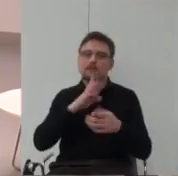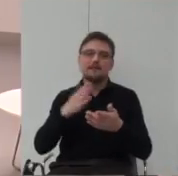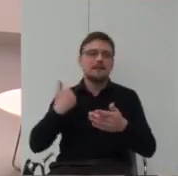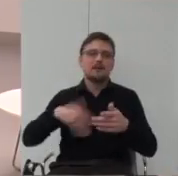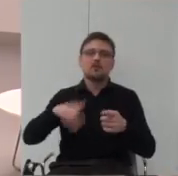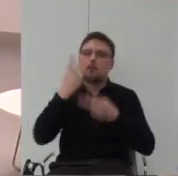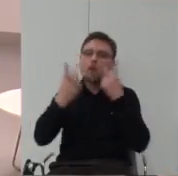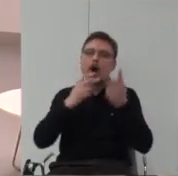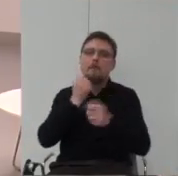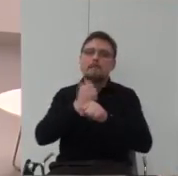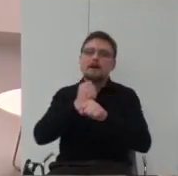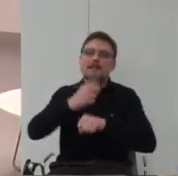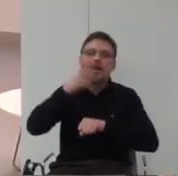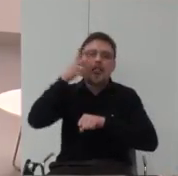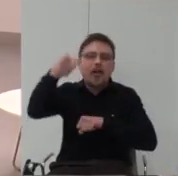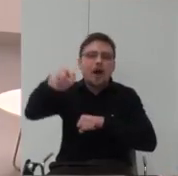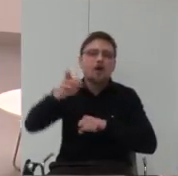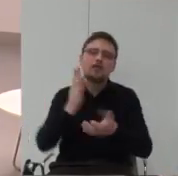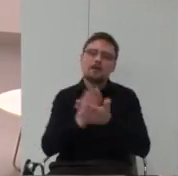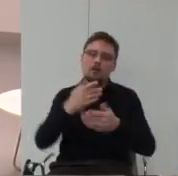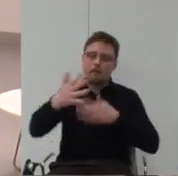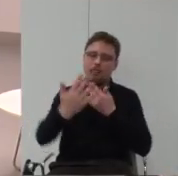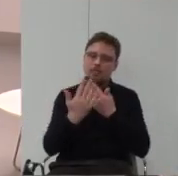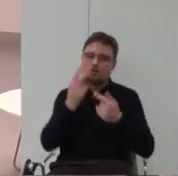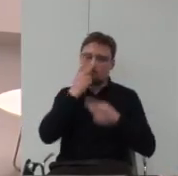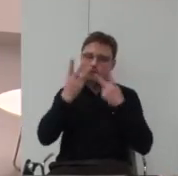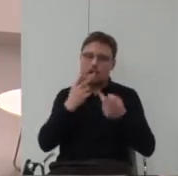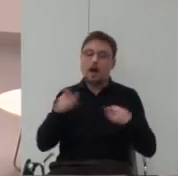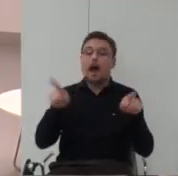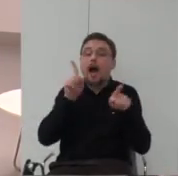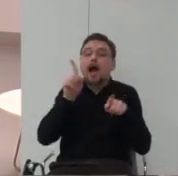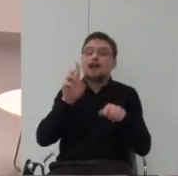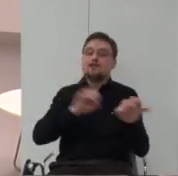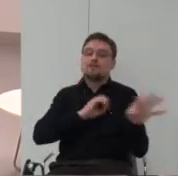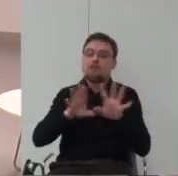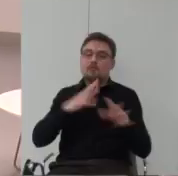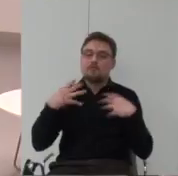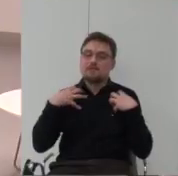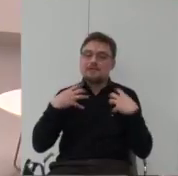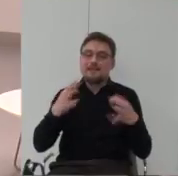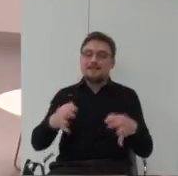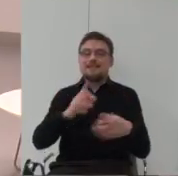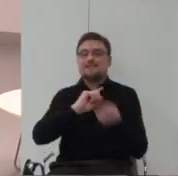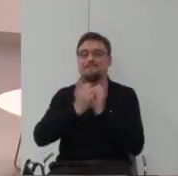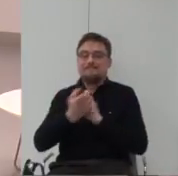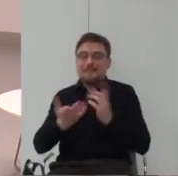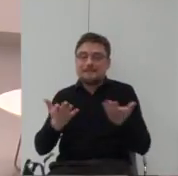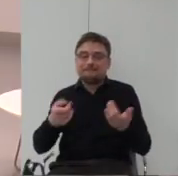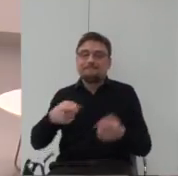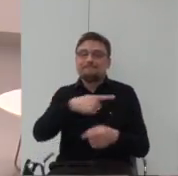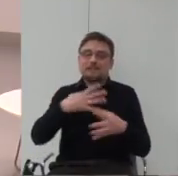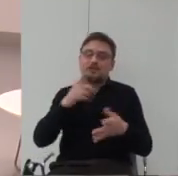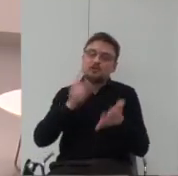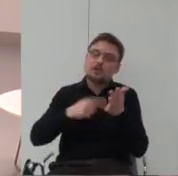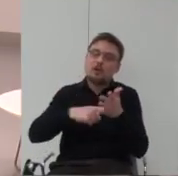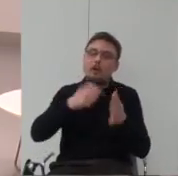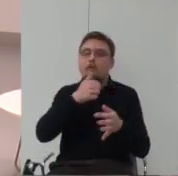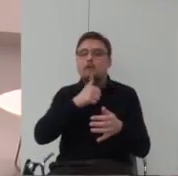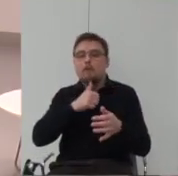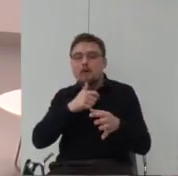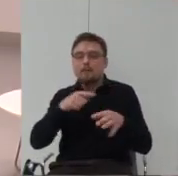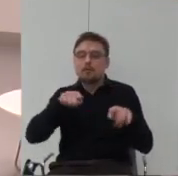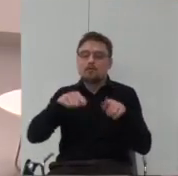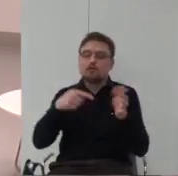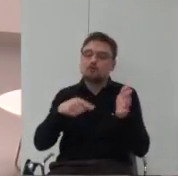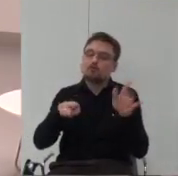i na przykład ogranicza możliwość starania się o pracę. Wiemy o tym, że coraz bardziej zmienia się też przecież sposób